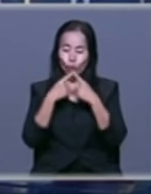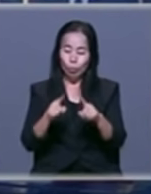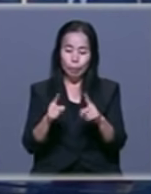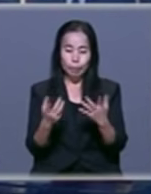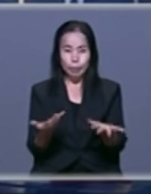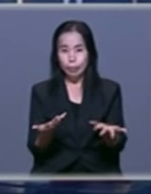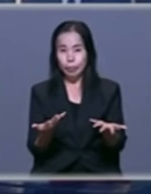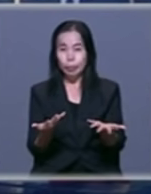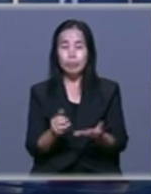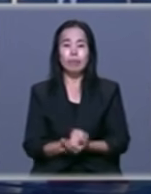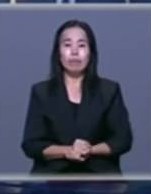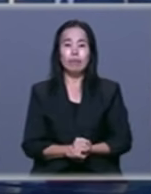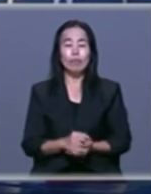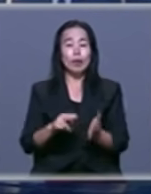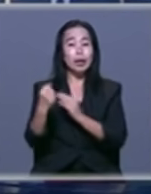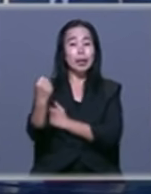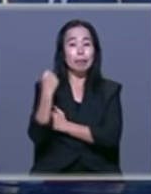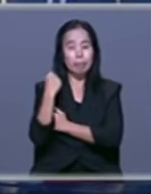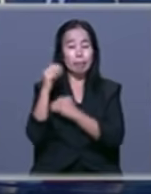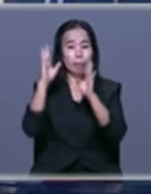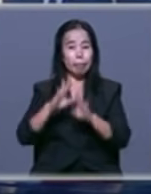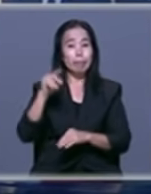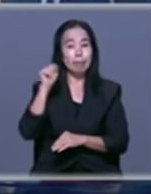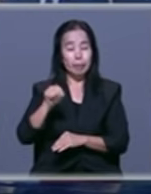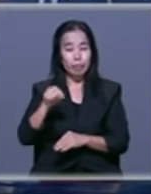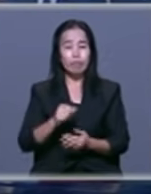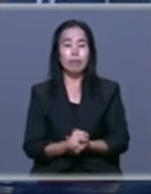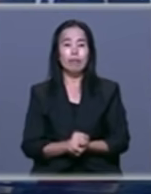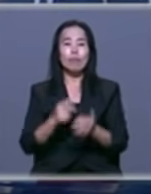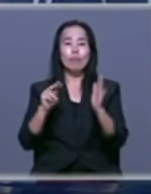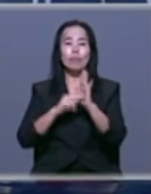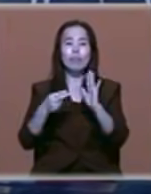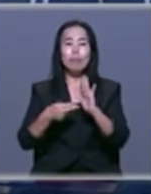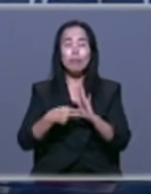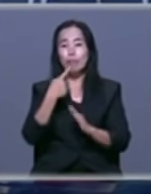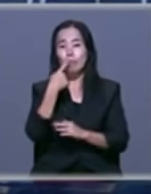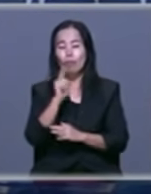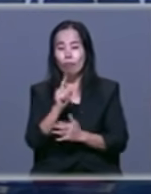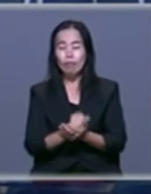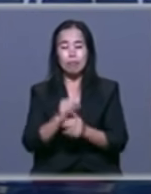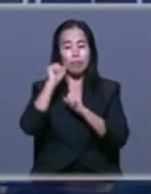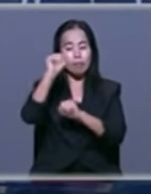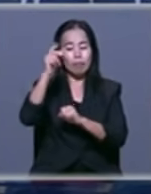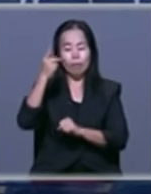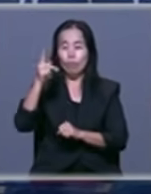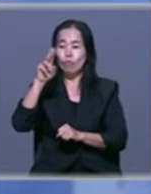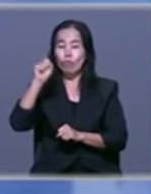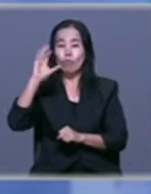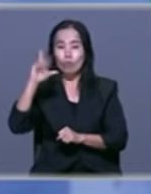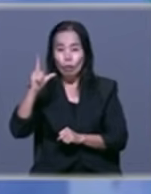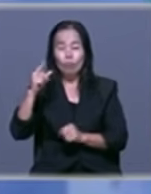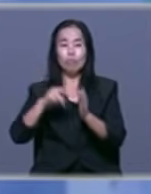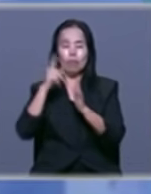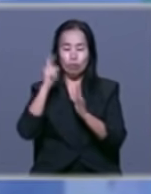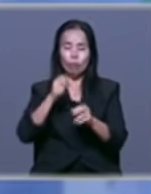พราะจริงๆแล้วเนี่ยการใช้อำนาจต่างๆเนี่ยนะฮะถึงแม้ว่าจะบอกว่าเป็นคสช.คำสั่งคสช.เนี่ยก็ต้องใช้อำนาจโดยสุจ